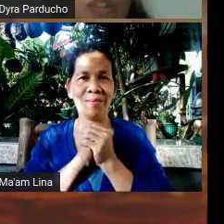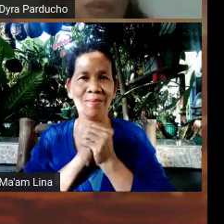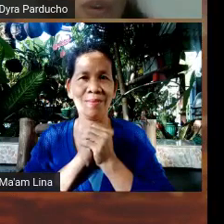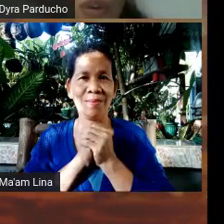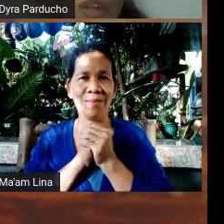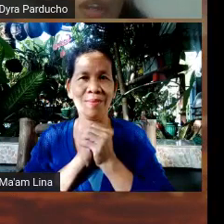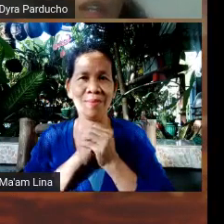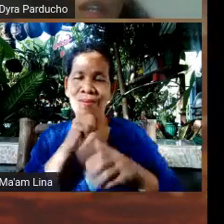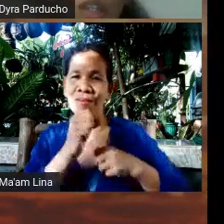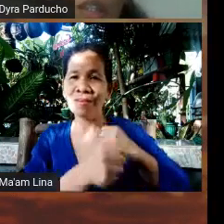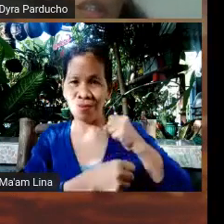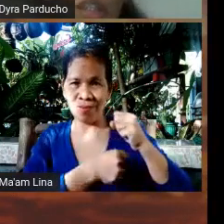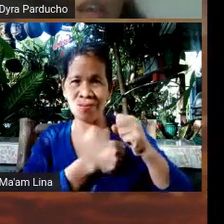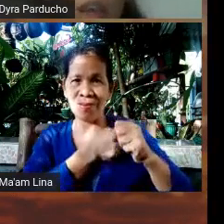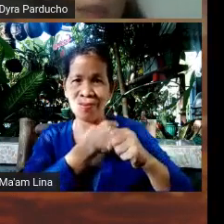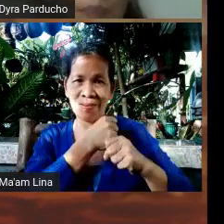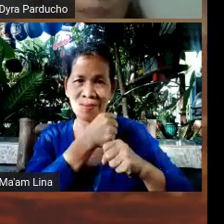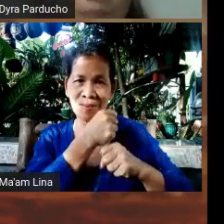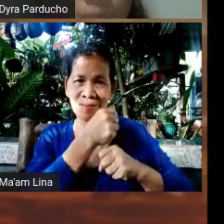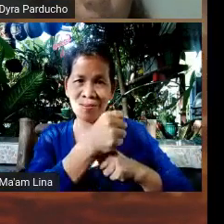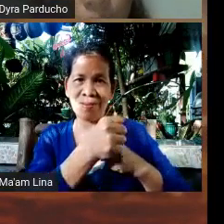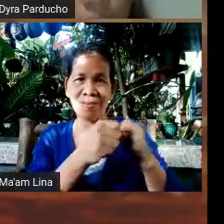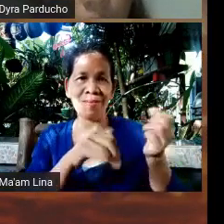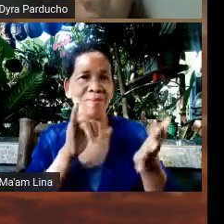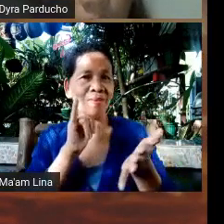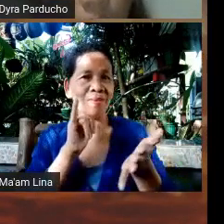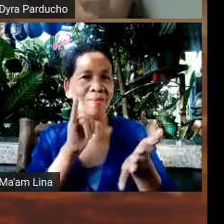sacrifice po na